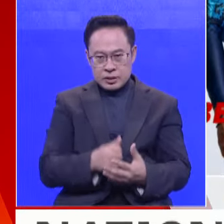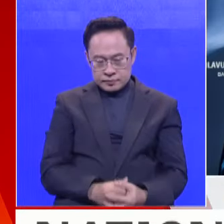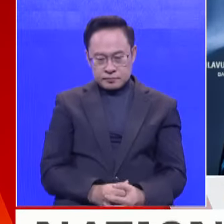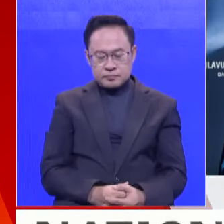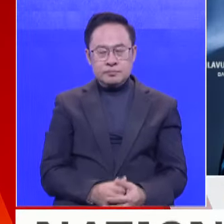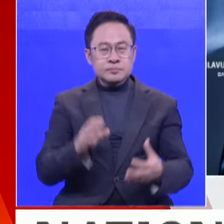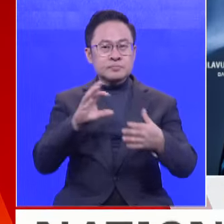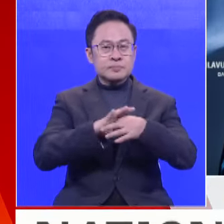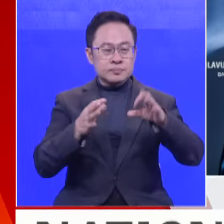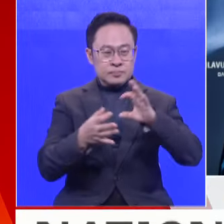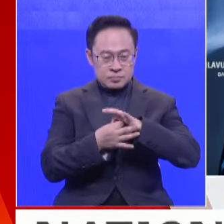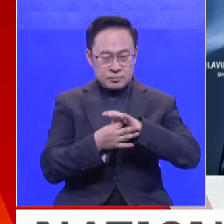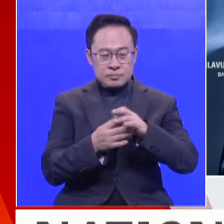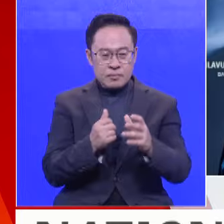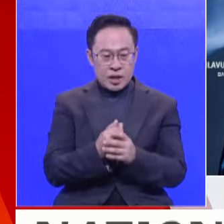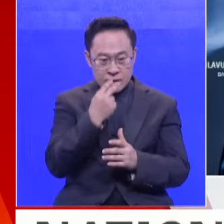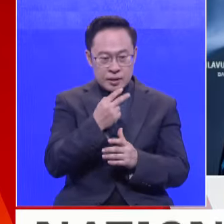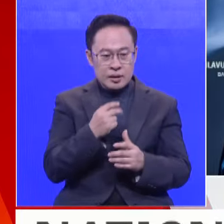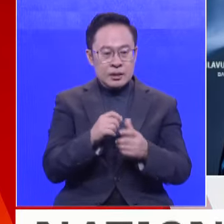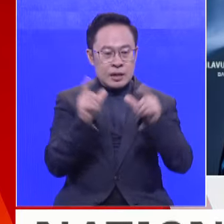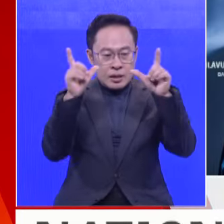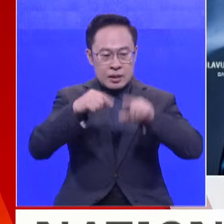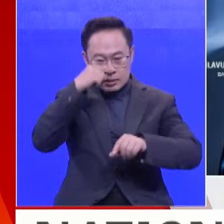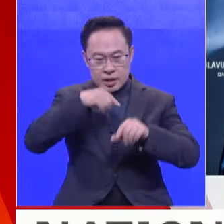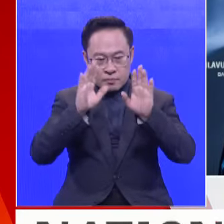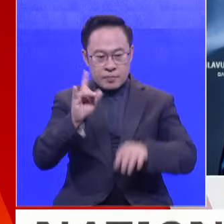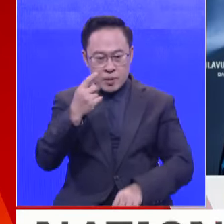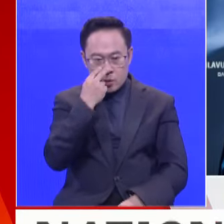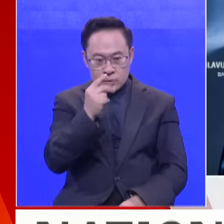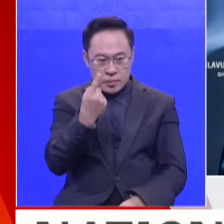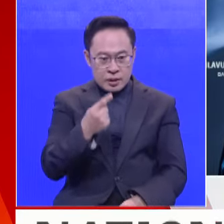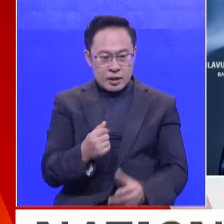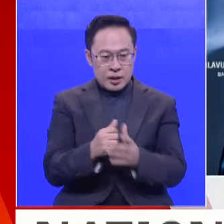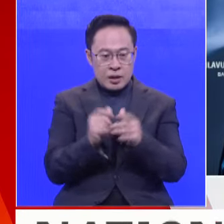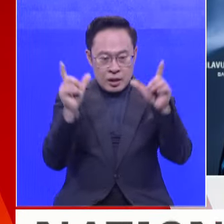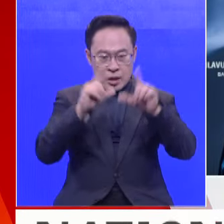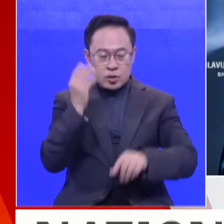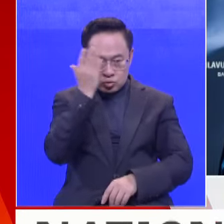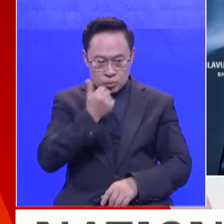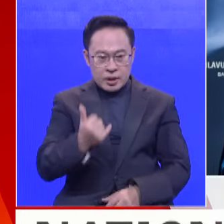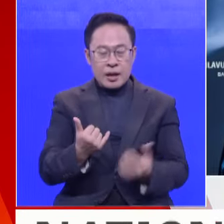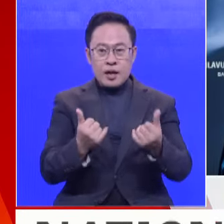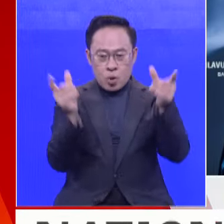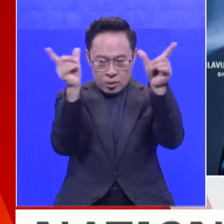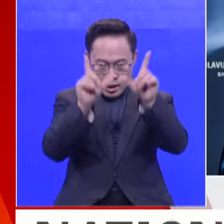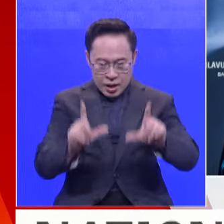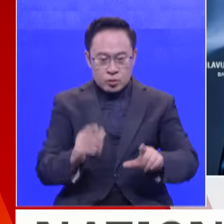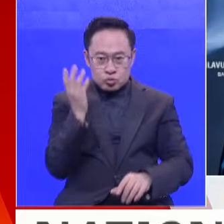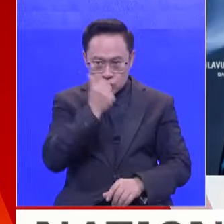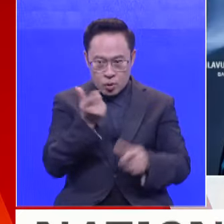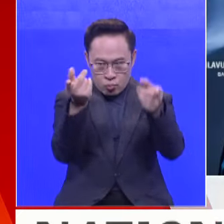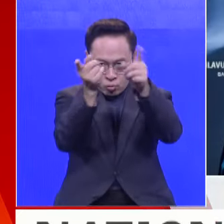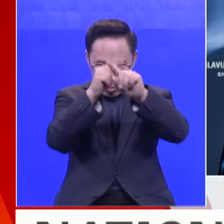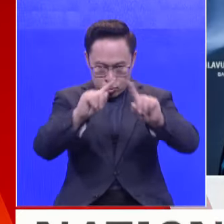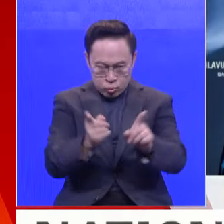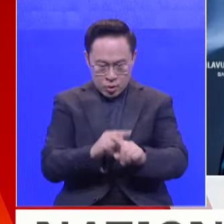ของความเป็นอัตลักษณ์เอกลักษณ์ของประเทศนั้นๆอย่างเช่น นี่นี่นี่ชุดอะไรอย่างเงี้ย บ้านเชียง บางคนบอกเฮ้ย ก็เก๋ดีอ ย่างเง ี้ ย